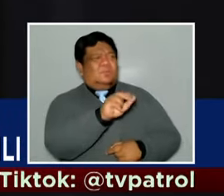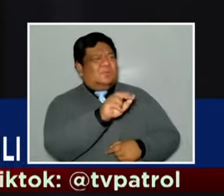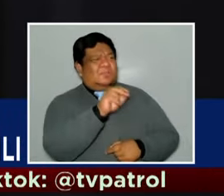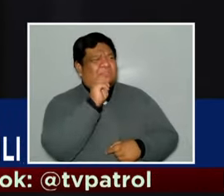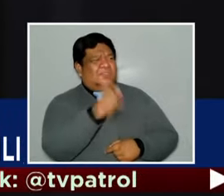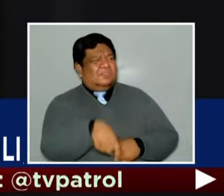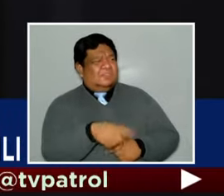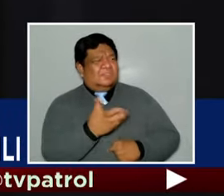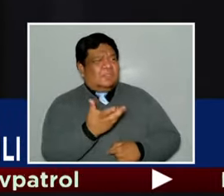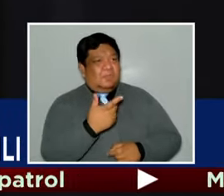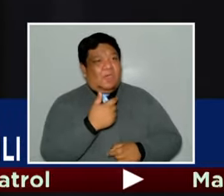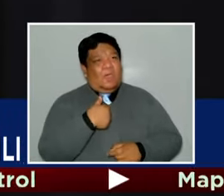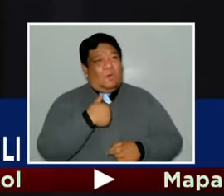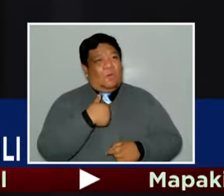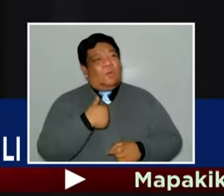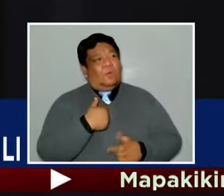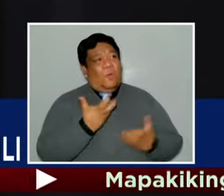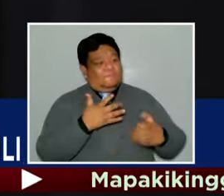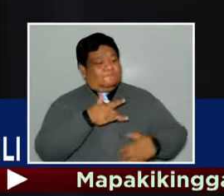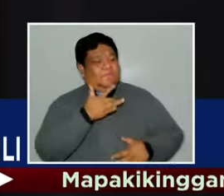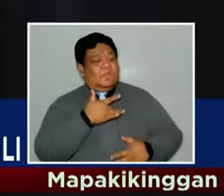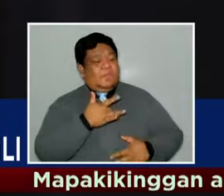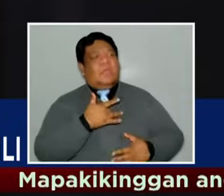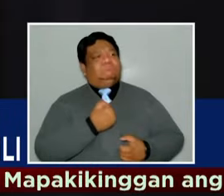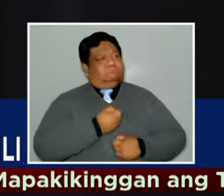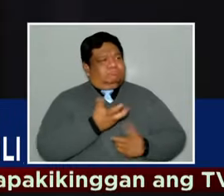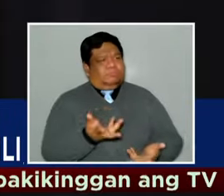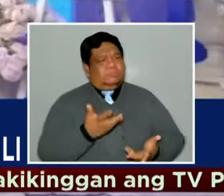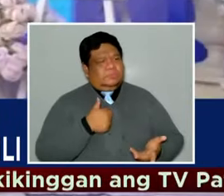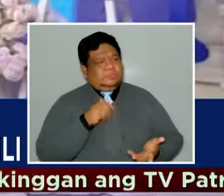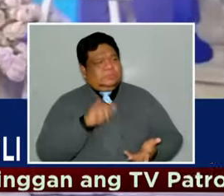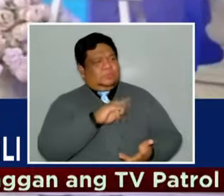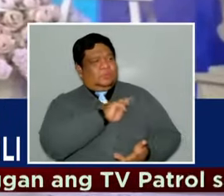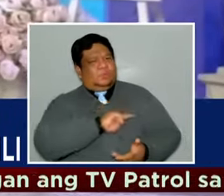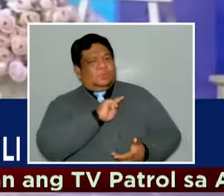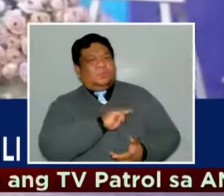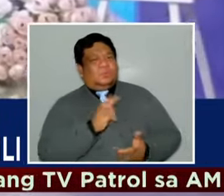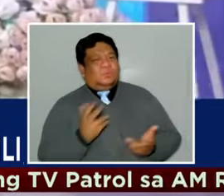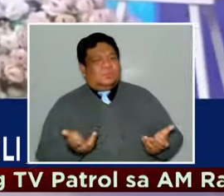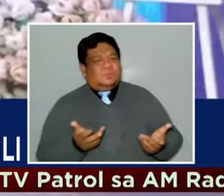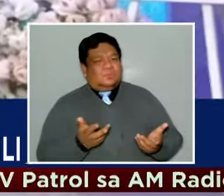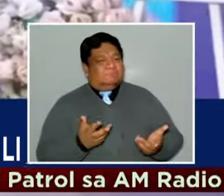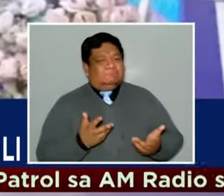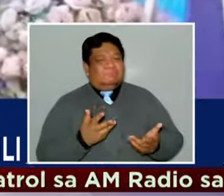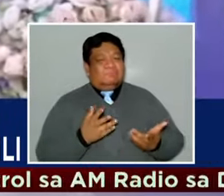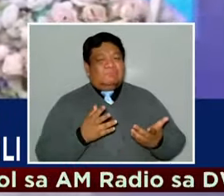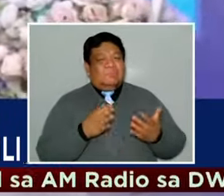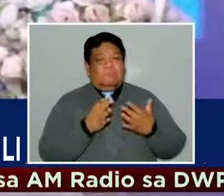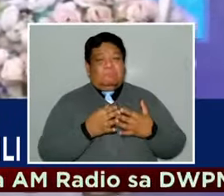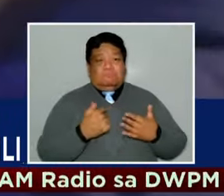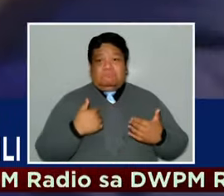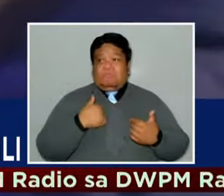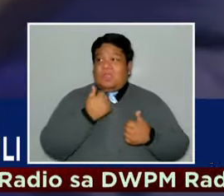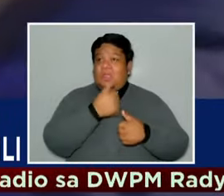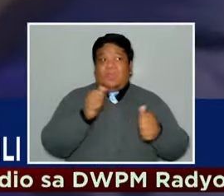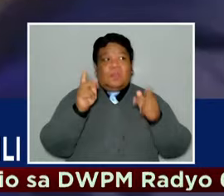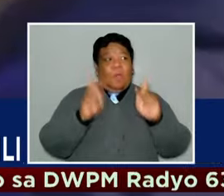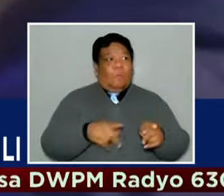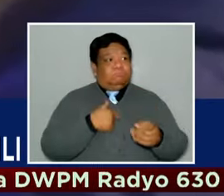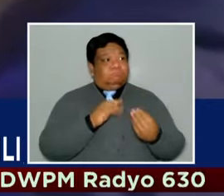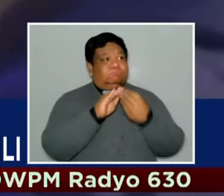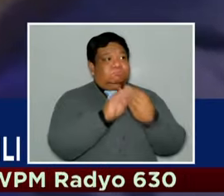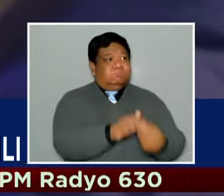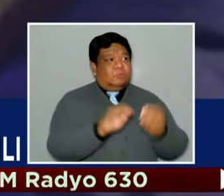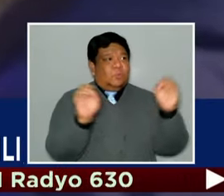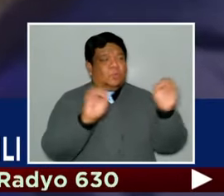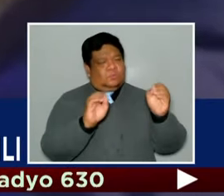ano yung feel ko, yun ang gagawin ko. As long as wala akong naaapakong tao. Para kay